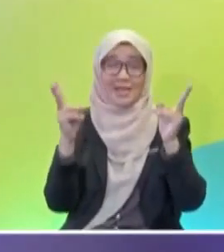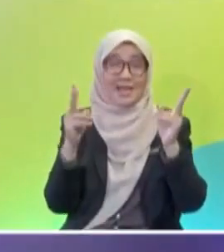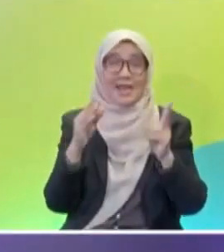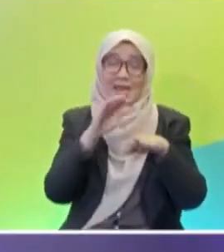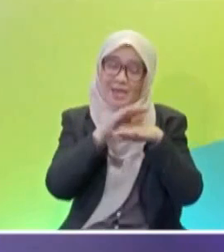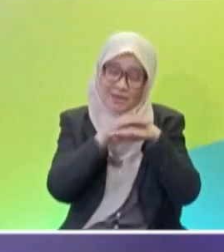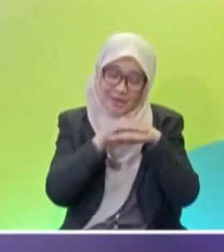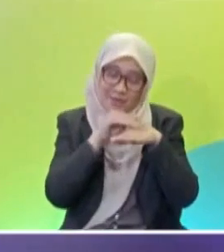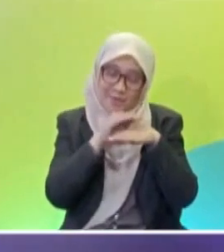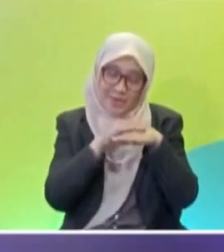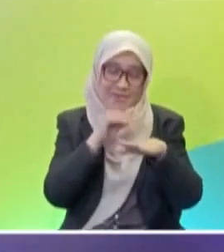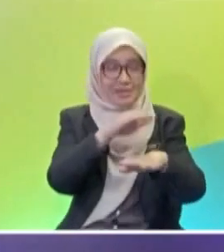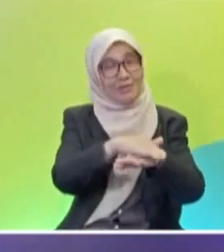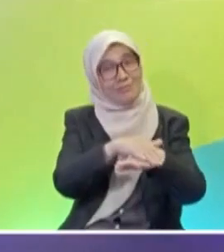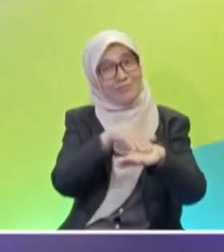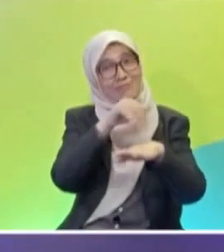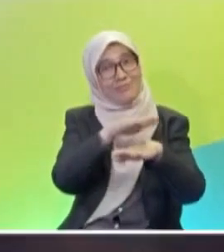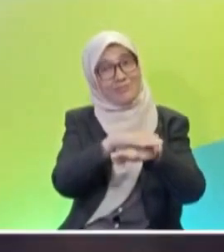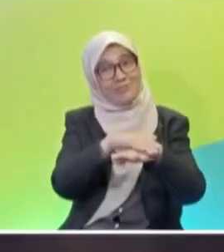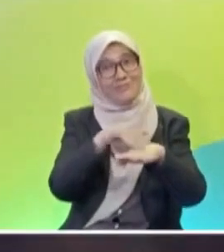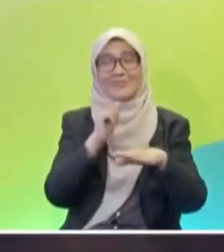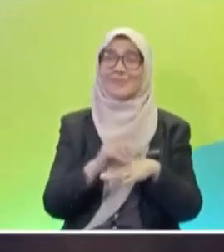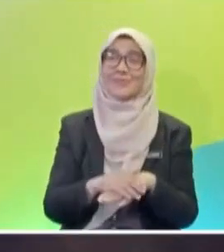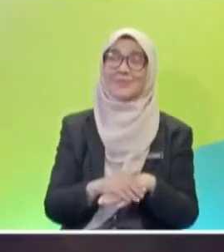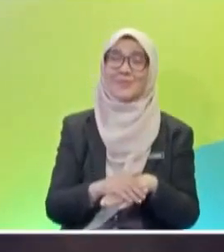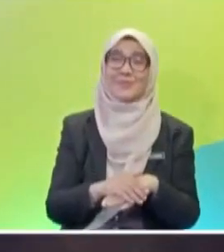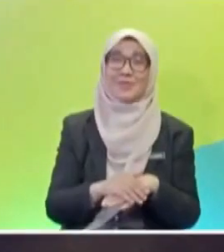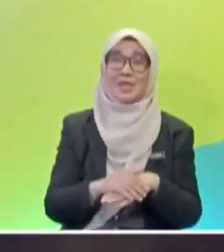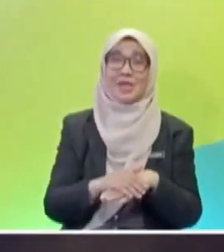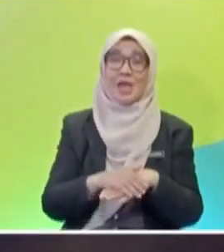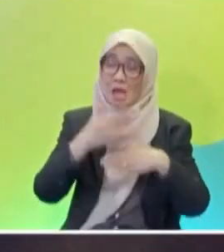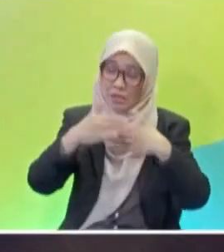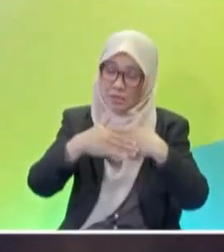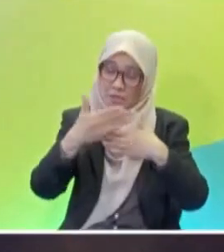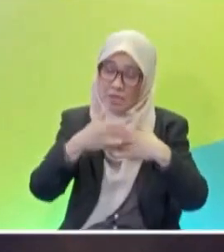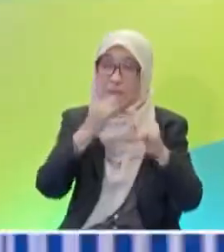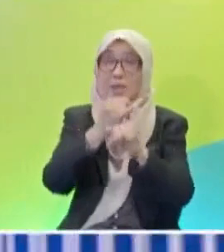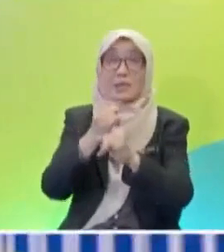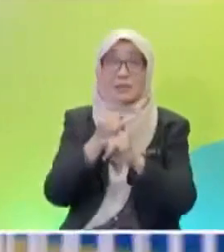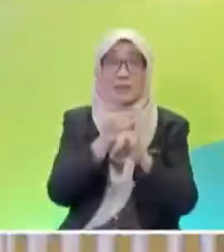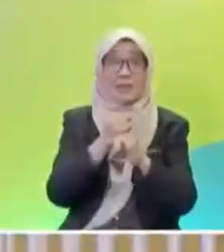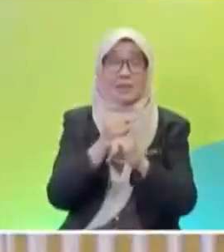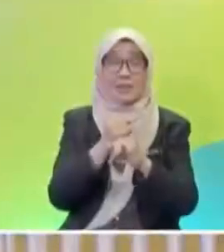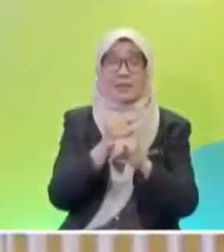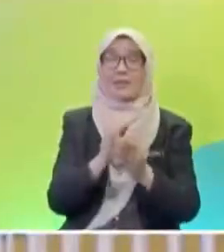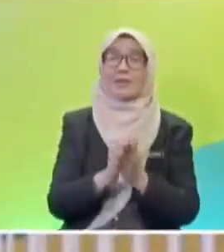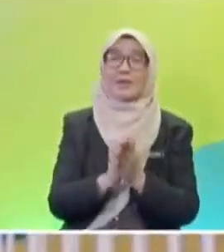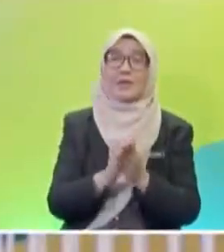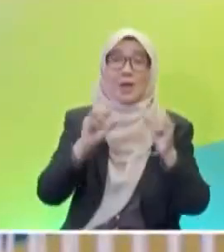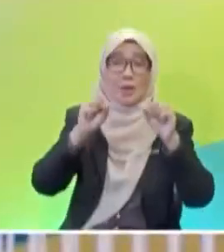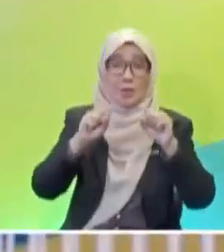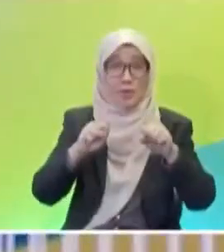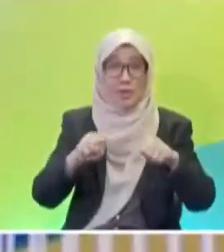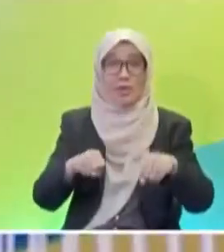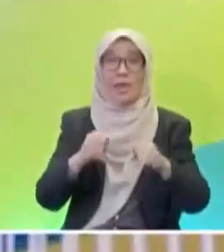dia belah dia oke yang kedua tadi mudah dipelihara Oke mudah di Pare maksudnya dia boleh